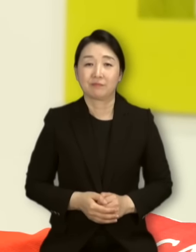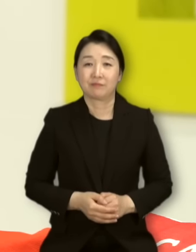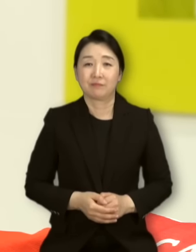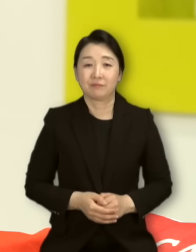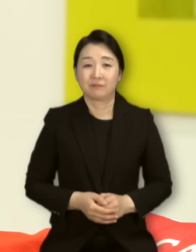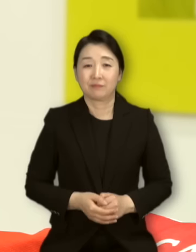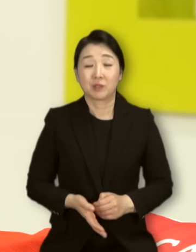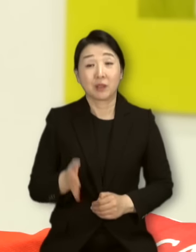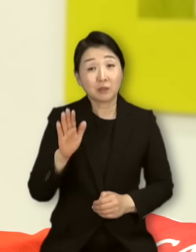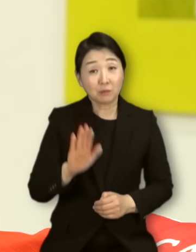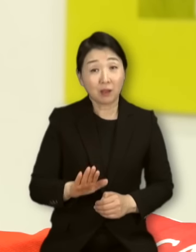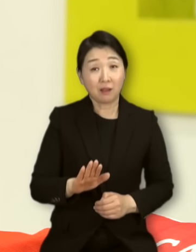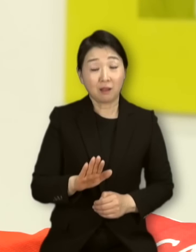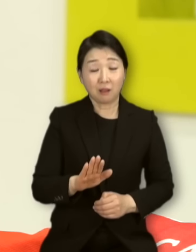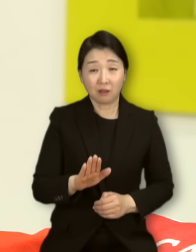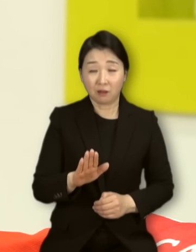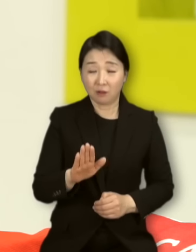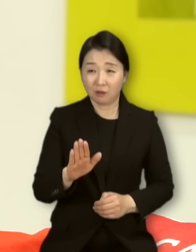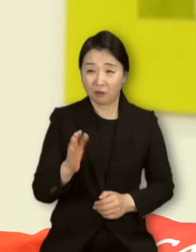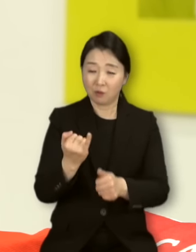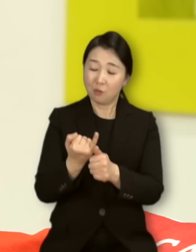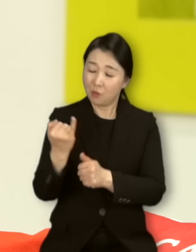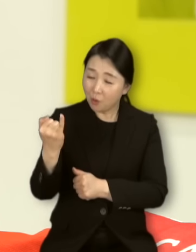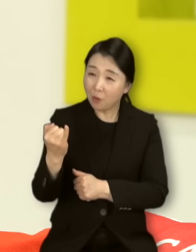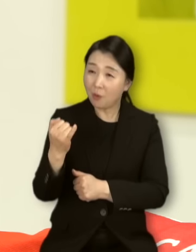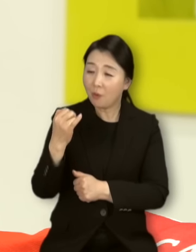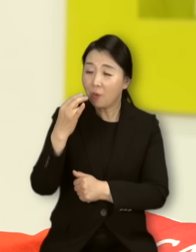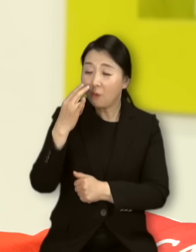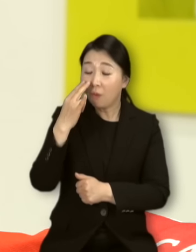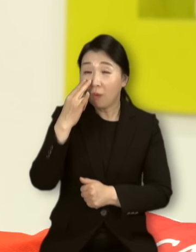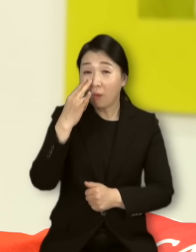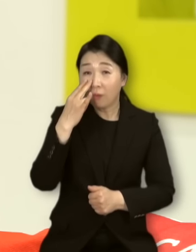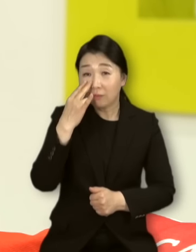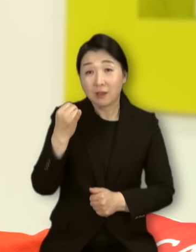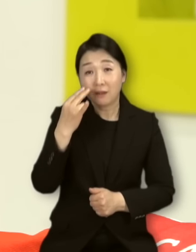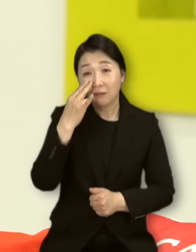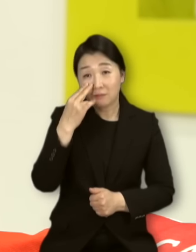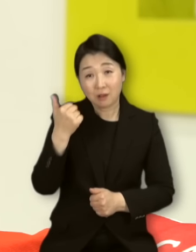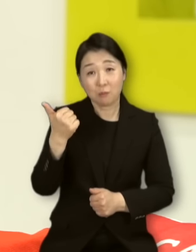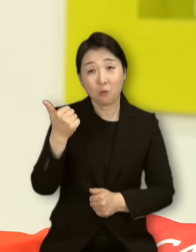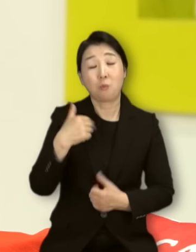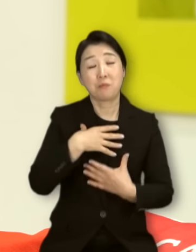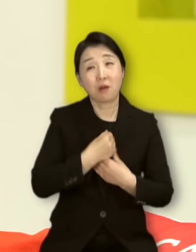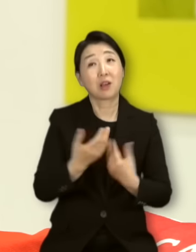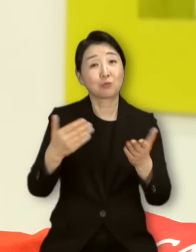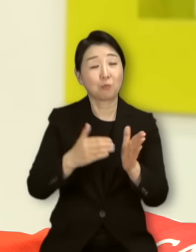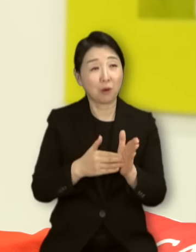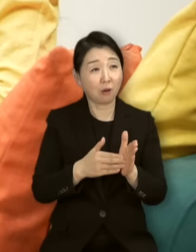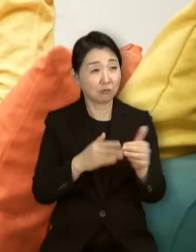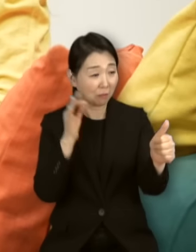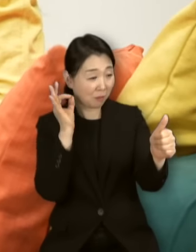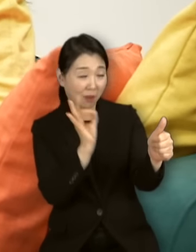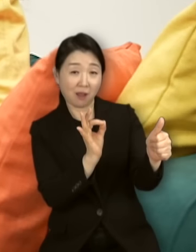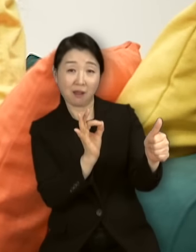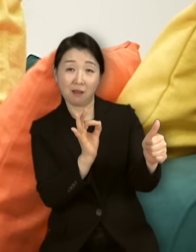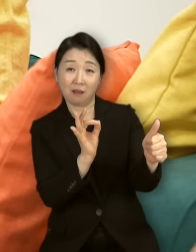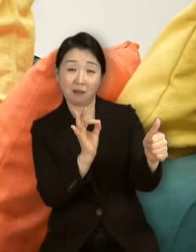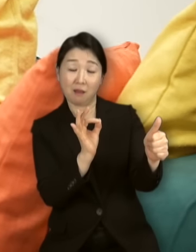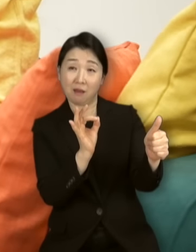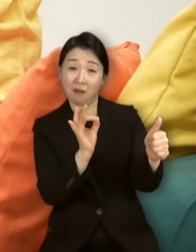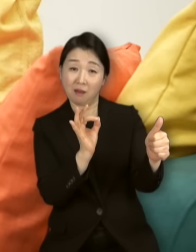근데 너무나 또 저가 집에서 장인장모님이 편하게 예예 저 저희 남편을 딱 본 순간 저